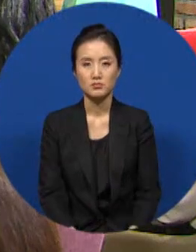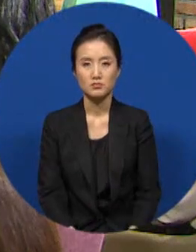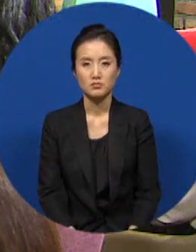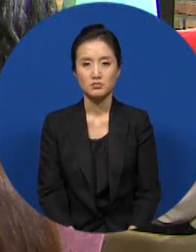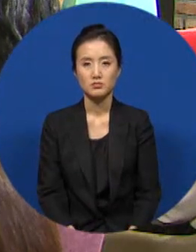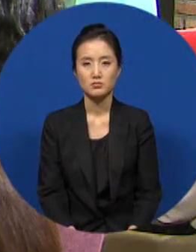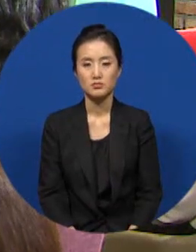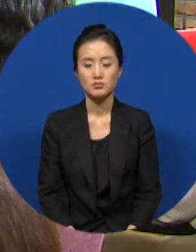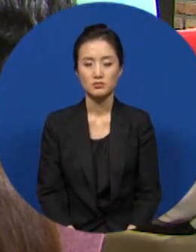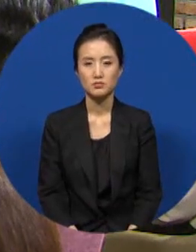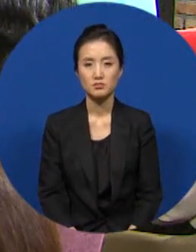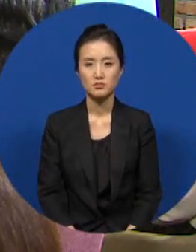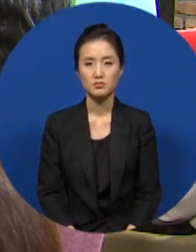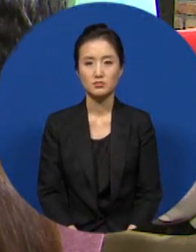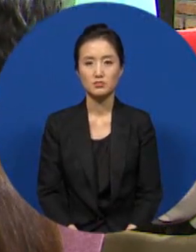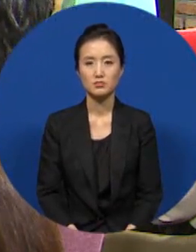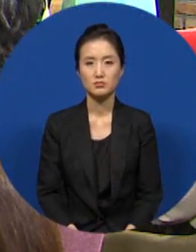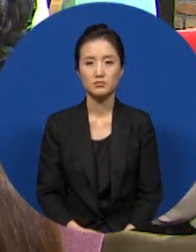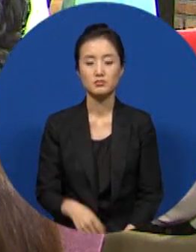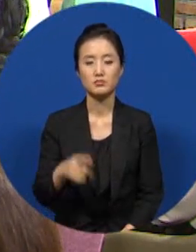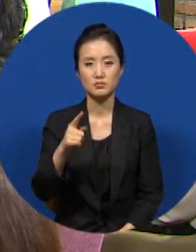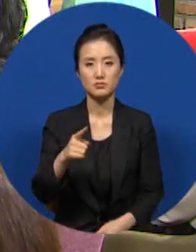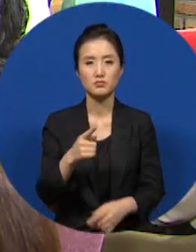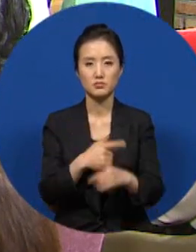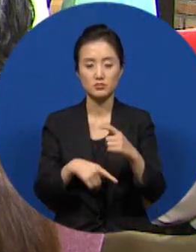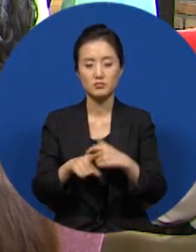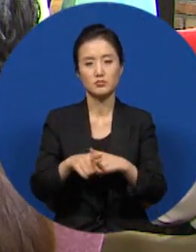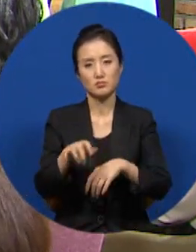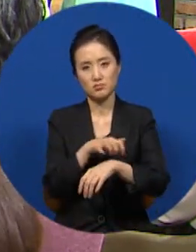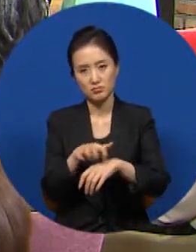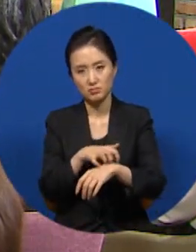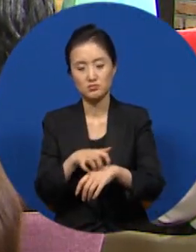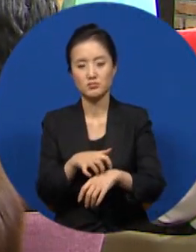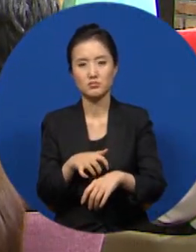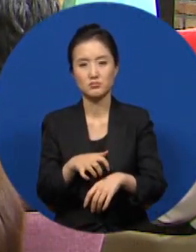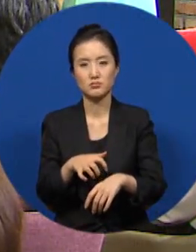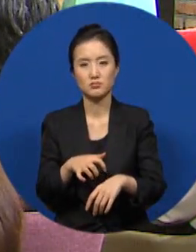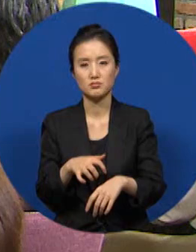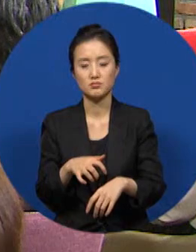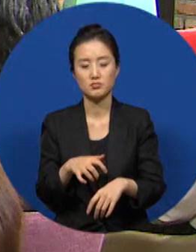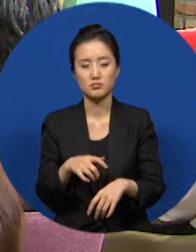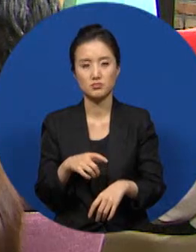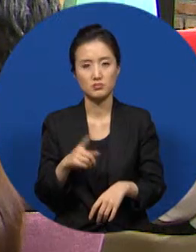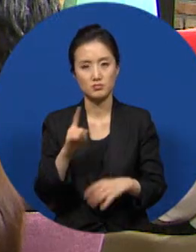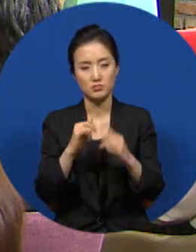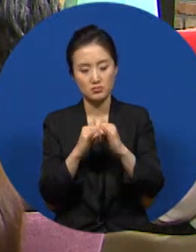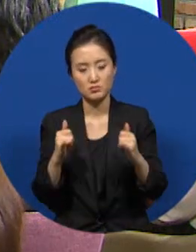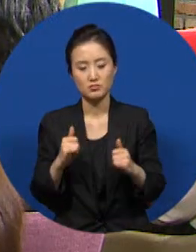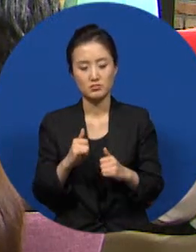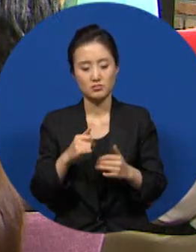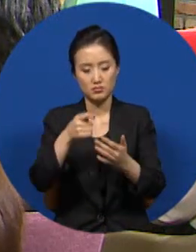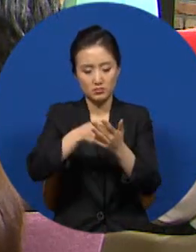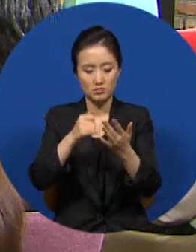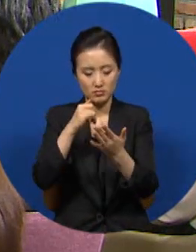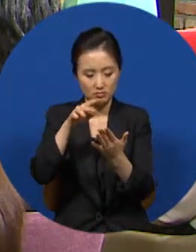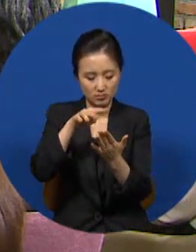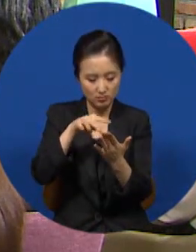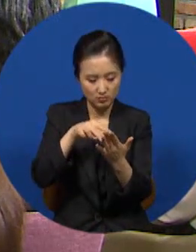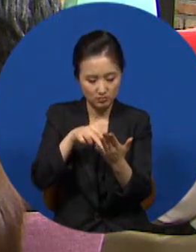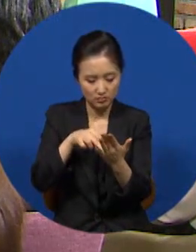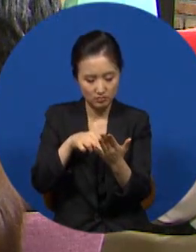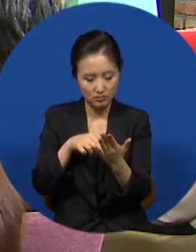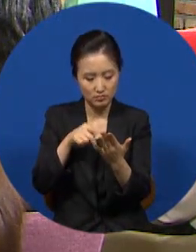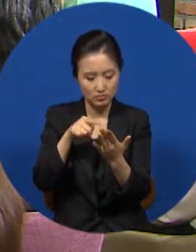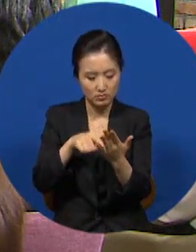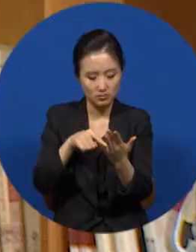강한 것만 존재하는데 쉼이 부족한 현상이 스트레스다. 그래서 불편해진다. 불편한 것들을 서양 사람들은 질병이라 봤더라. 질병의 약을 찾으면